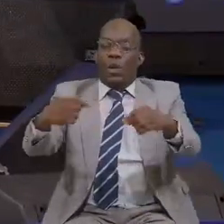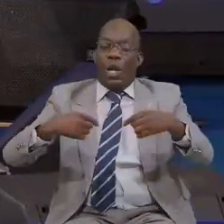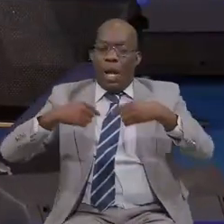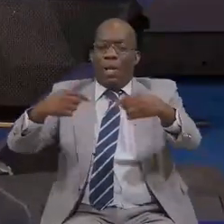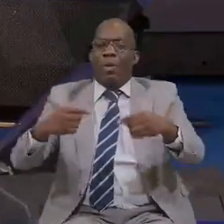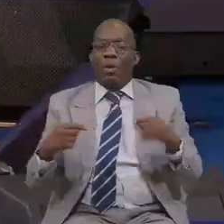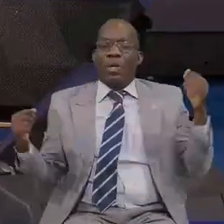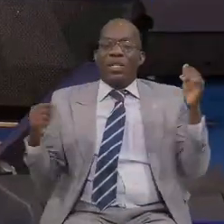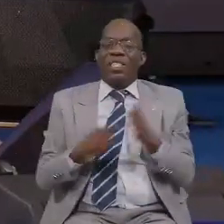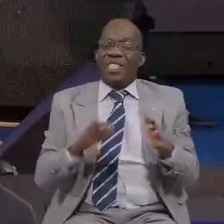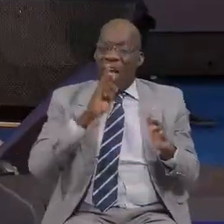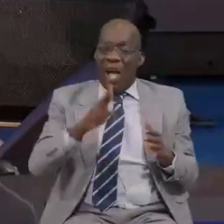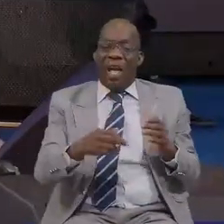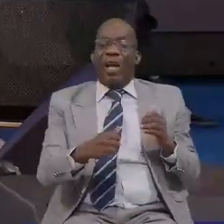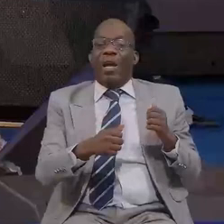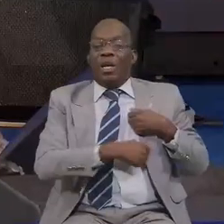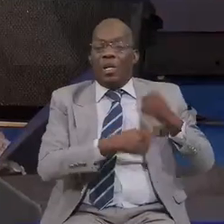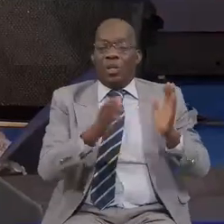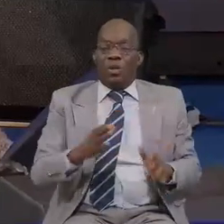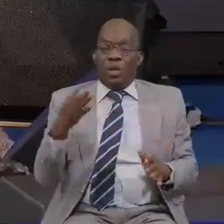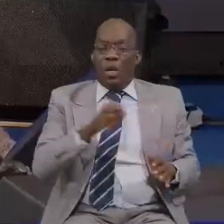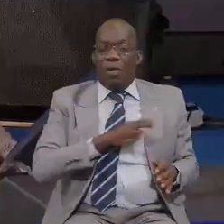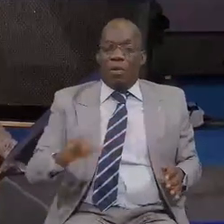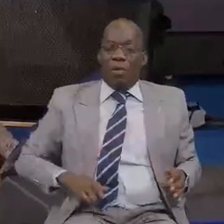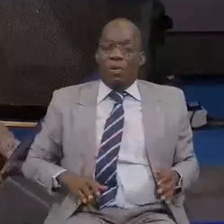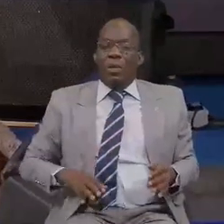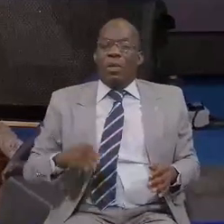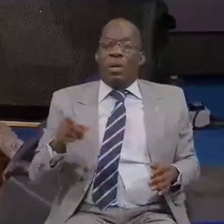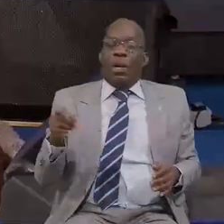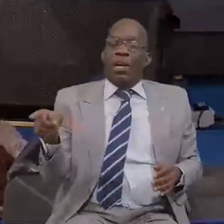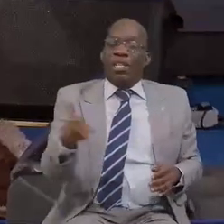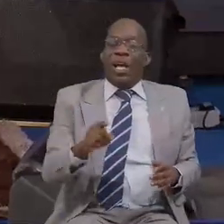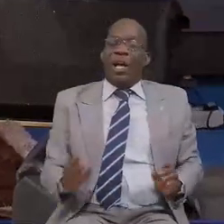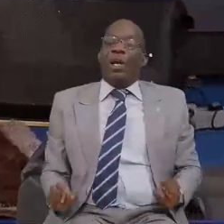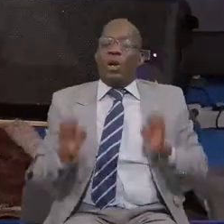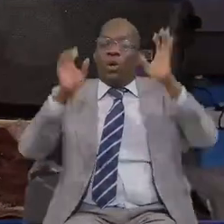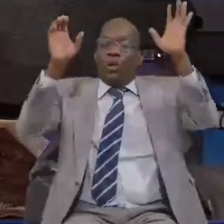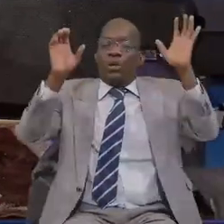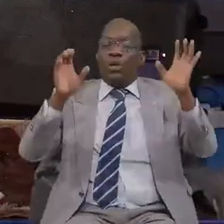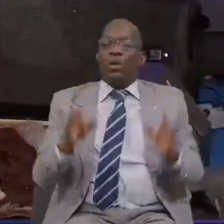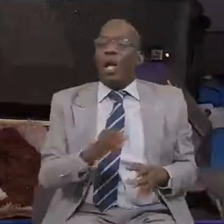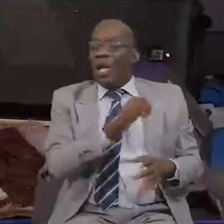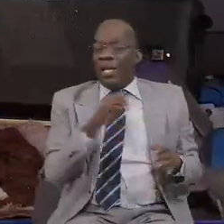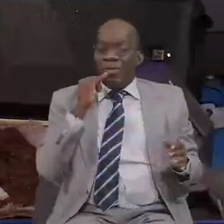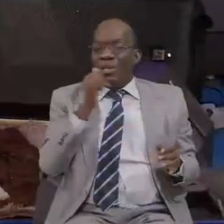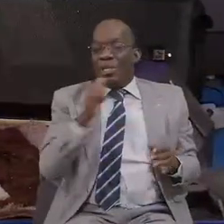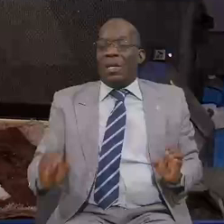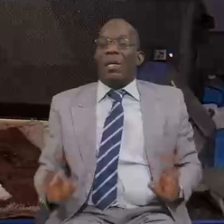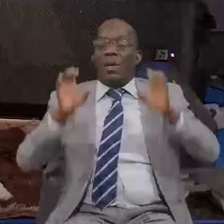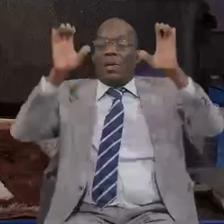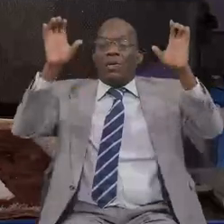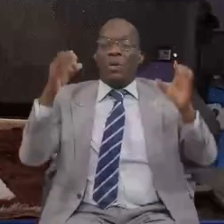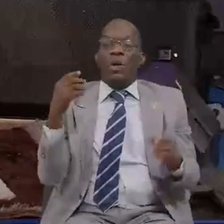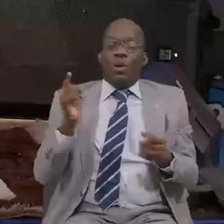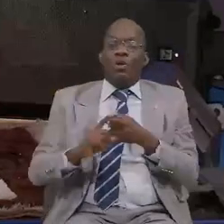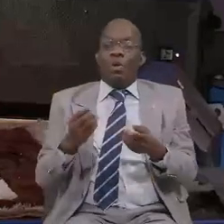Ce sont donc là des soldats de Christ. Et leur consécration est une consécration à